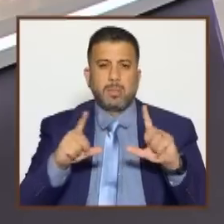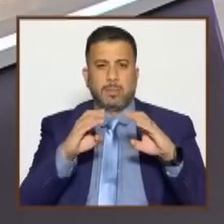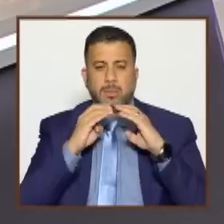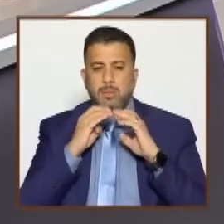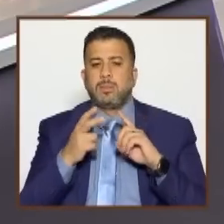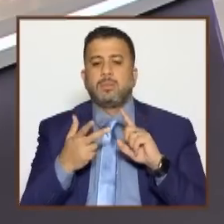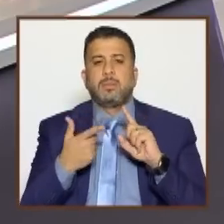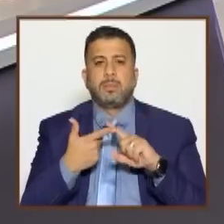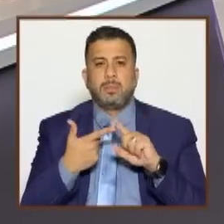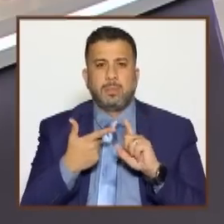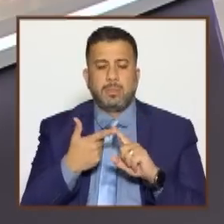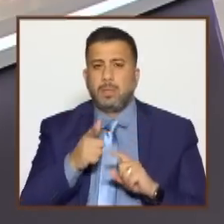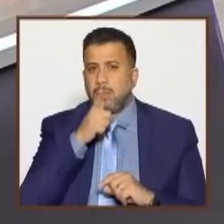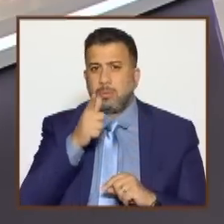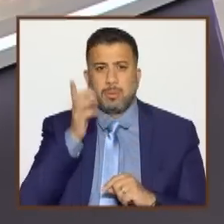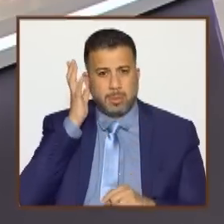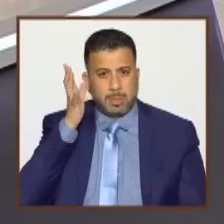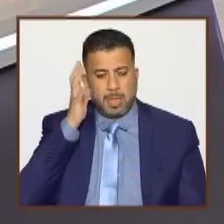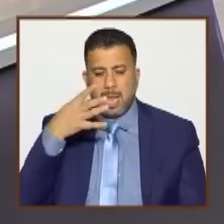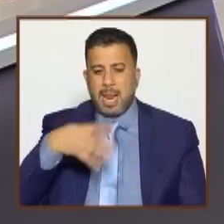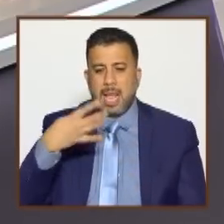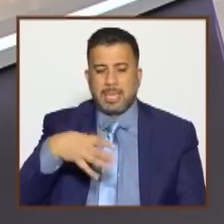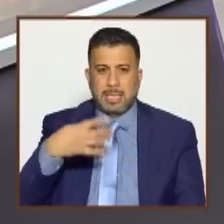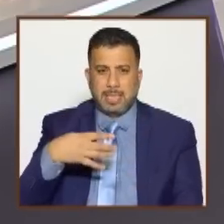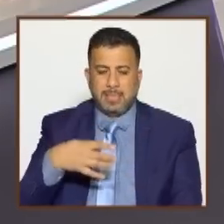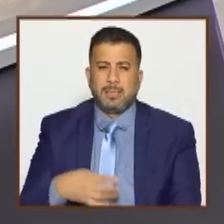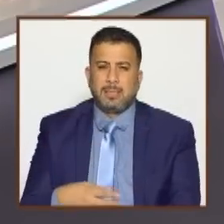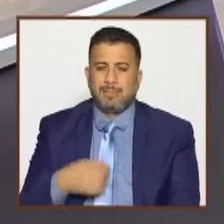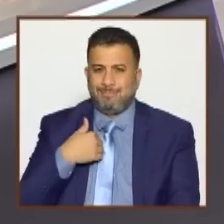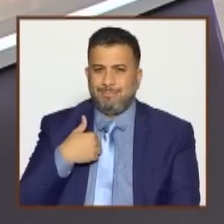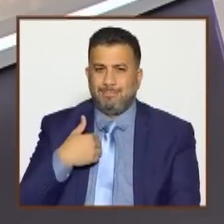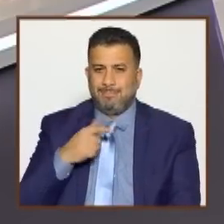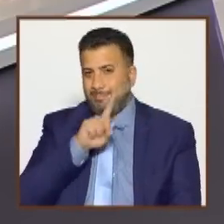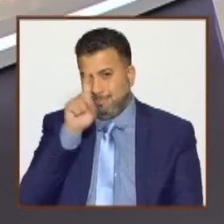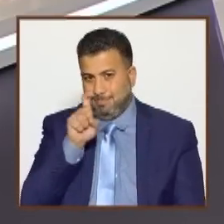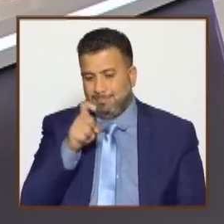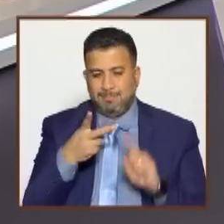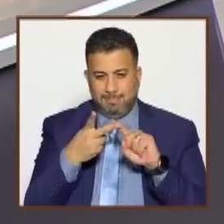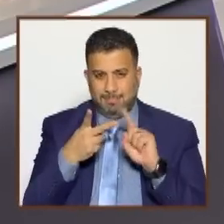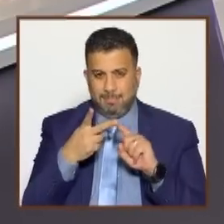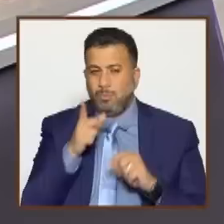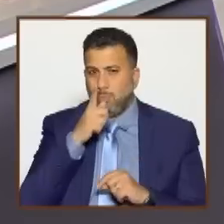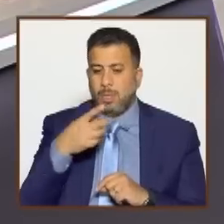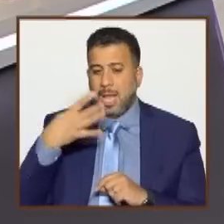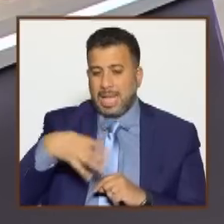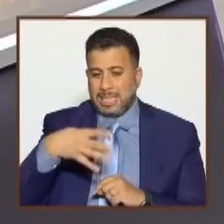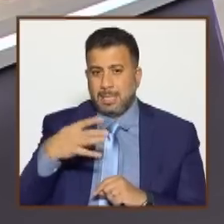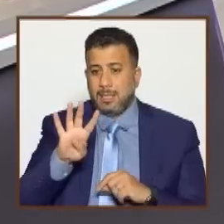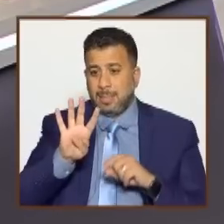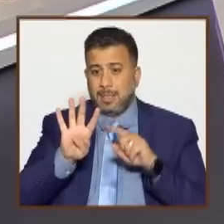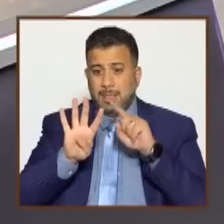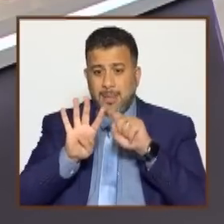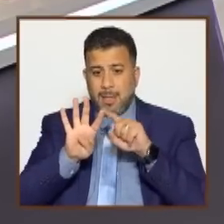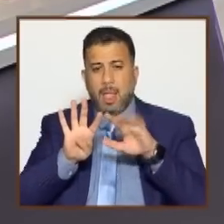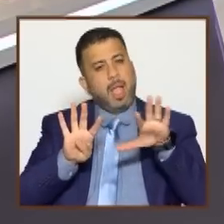أنا جيت في صلاة العصر حصلت الجماعة في الركعة الأولى